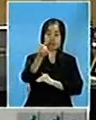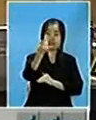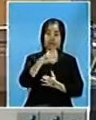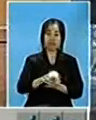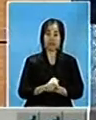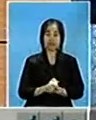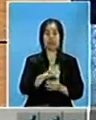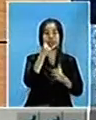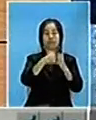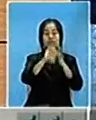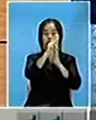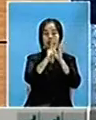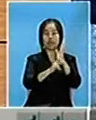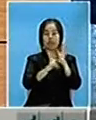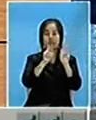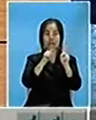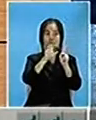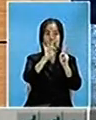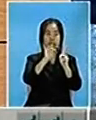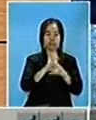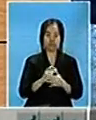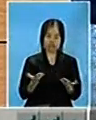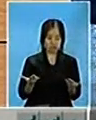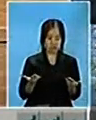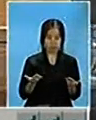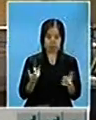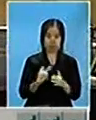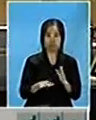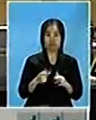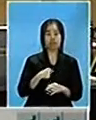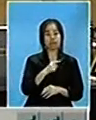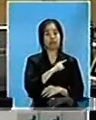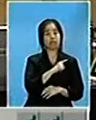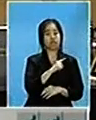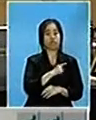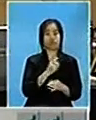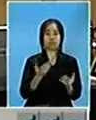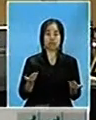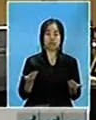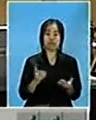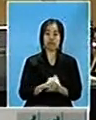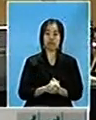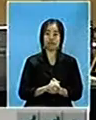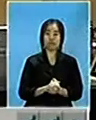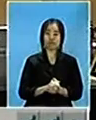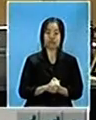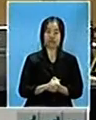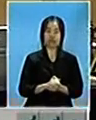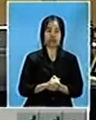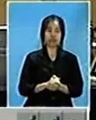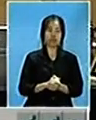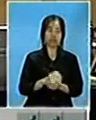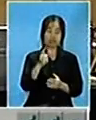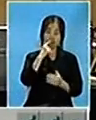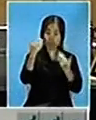านตามข้อบังคับข้อที่8ครับ ไม่เห็นมีอะไรก็ควบคุมการประชุมตามปกติอยู่แล้วนะครับ คือท่านประธานต้องให้โอกาส